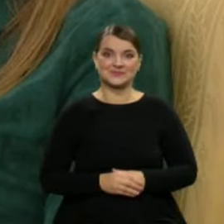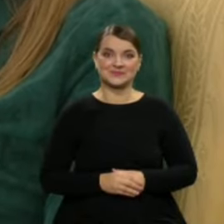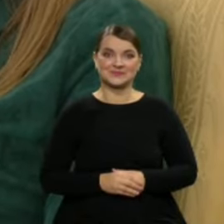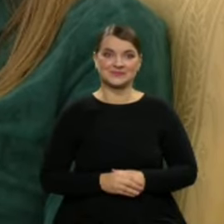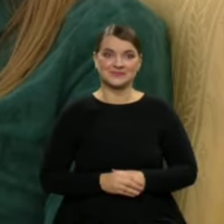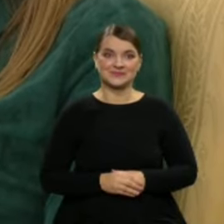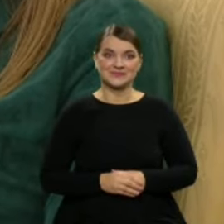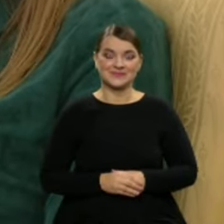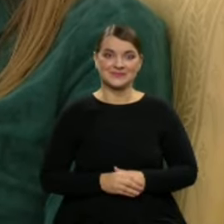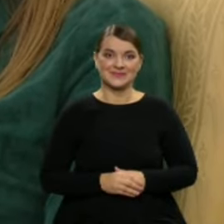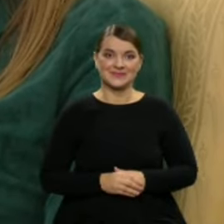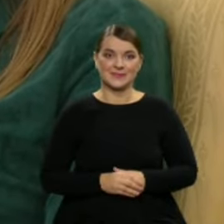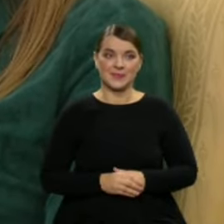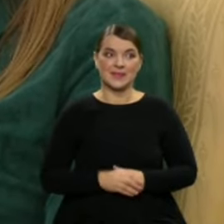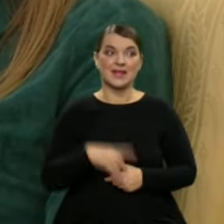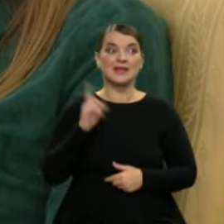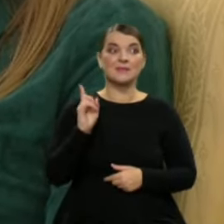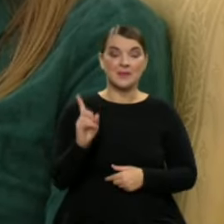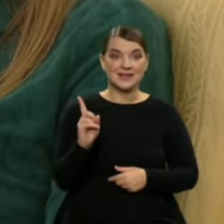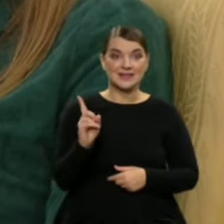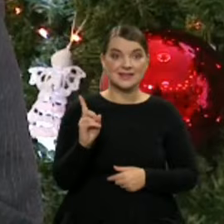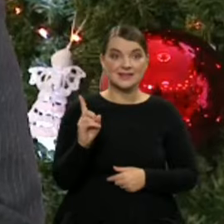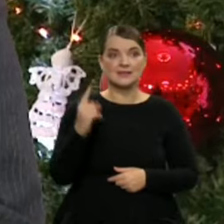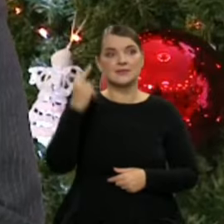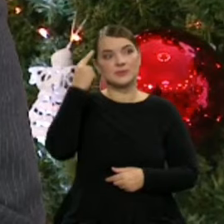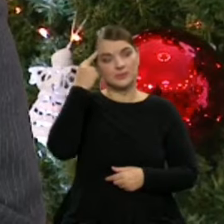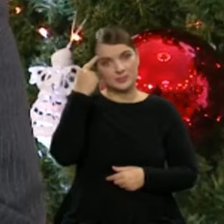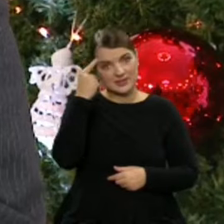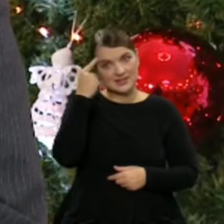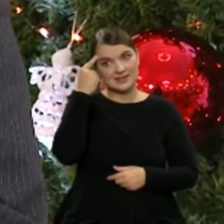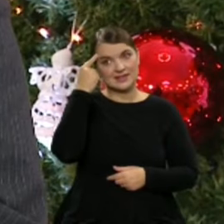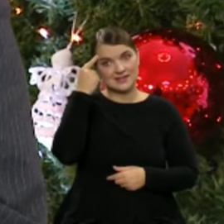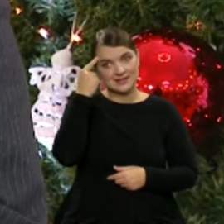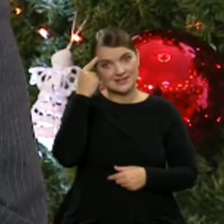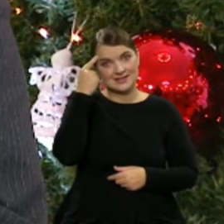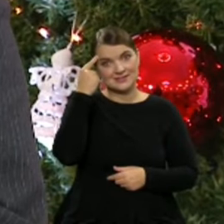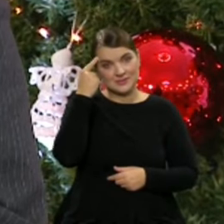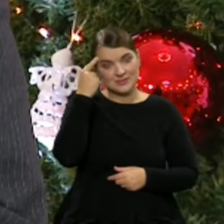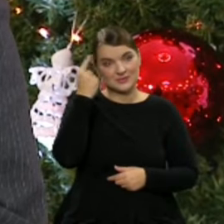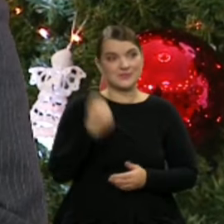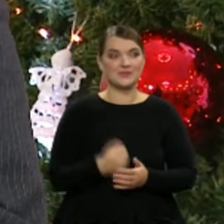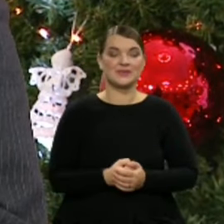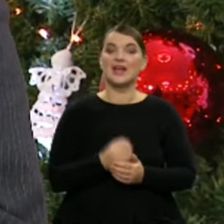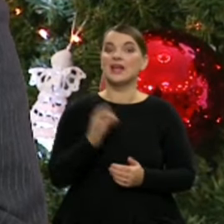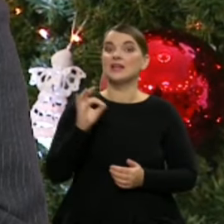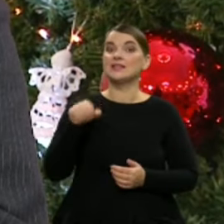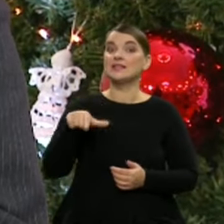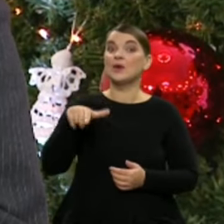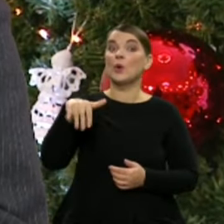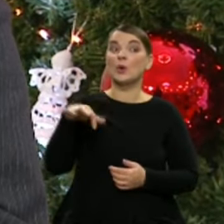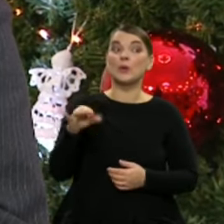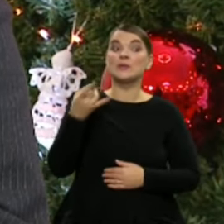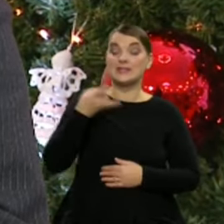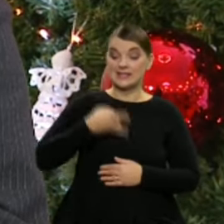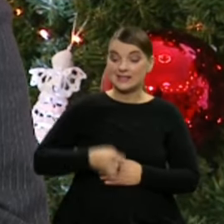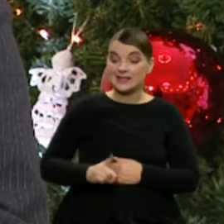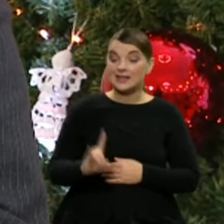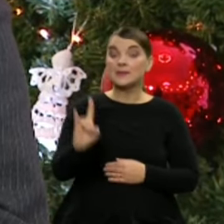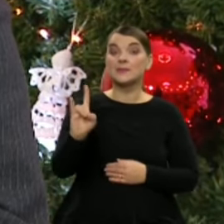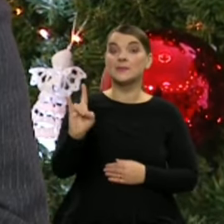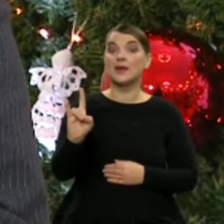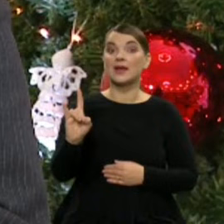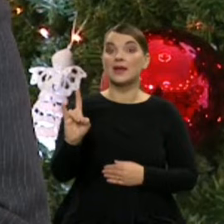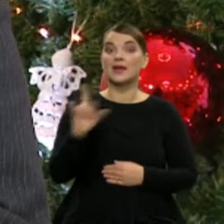Bet gerai prisimenu tą akimirką, kai gimus Sauliui įvyko kažkas